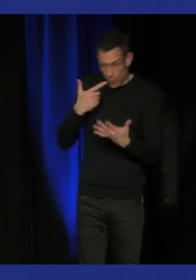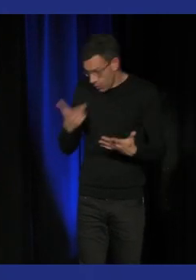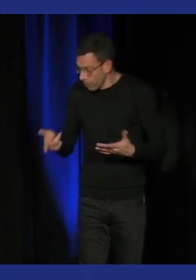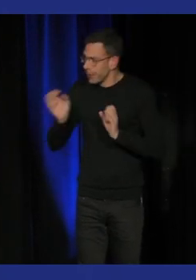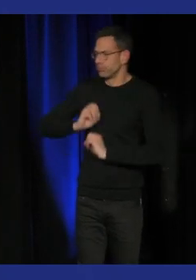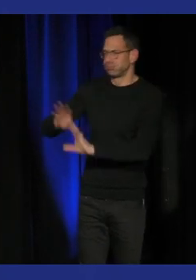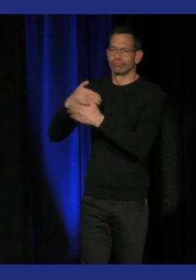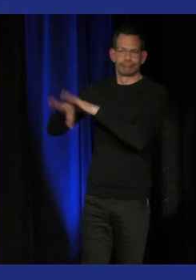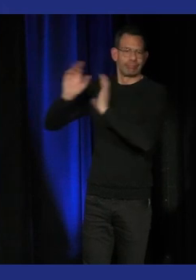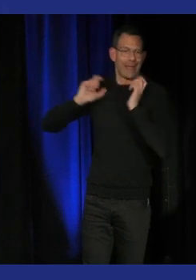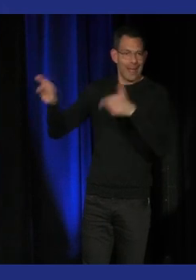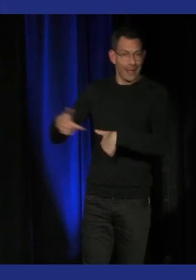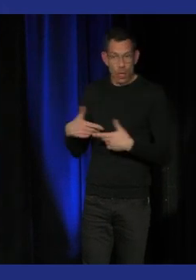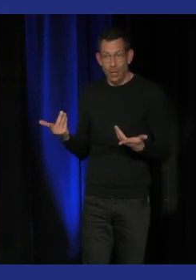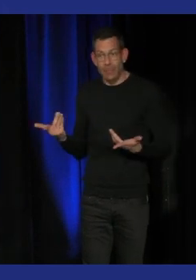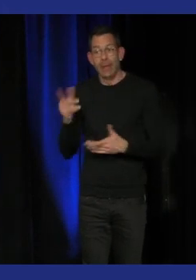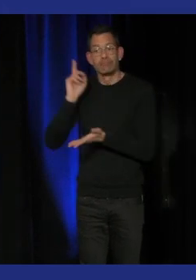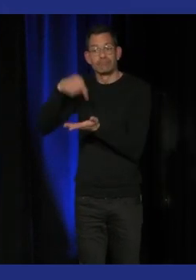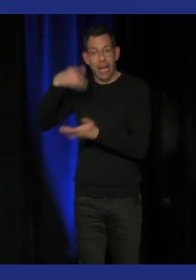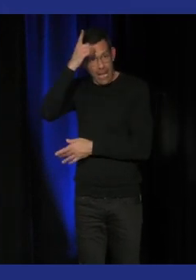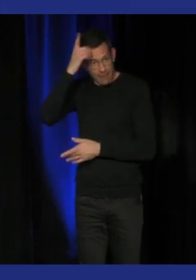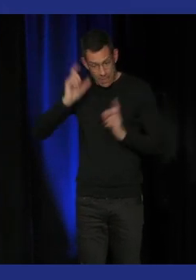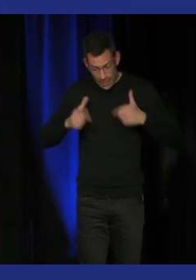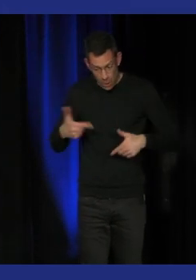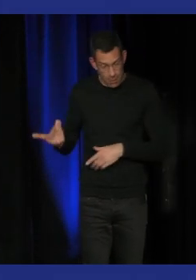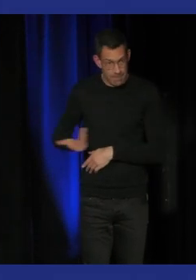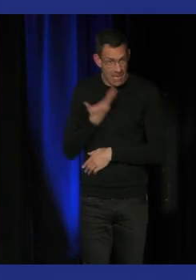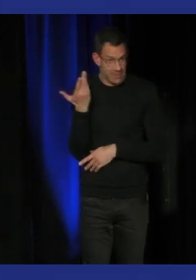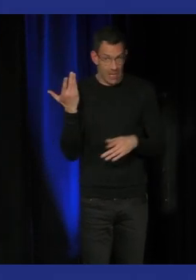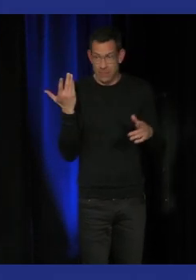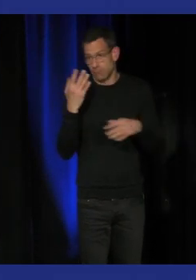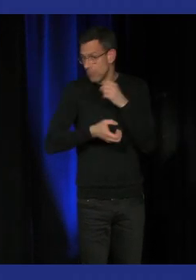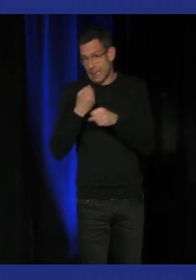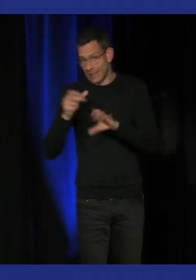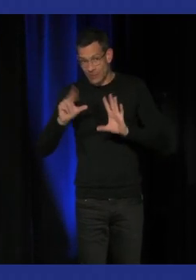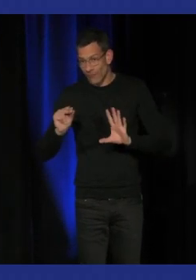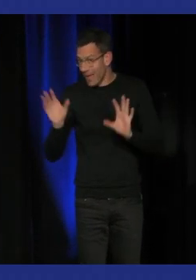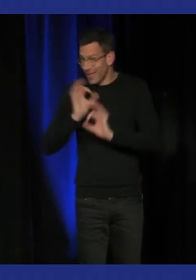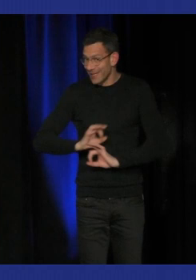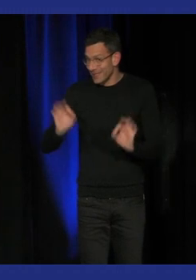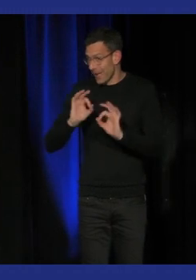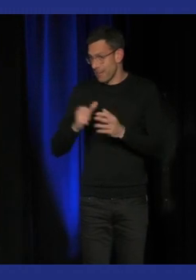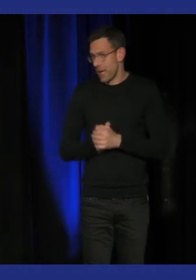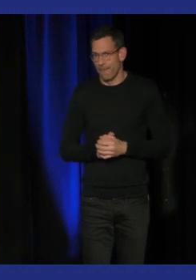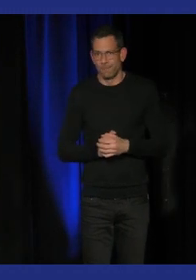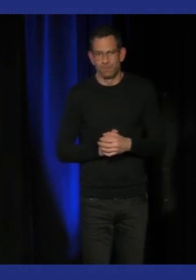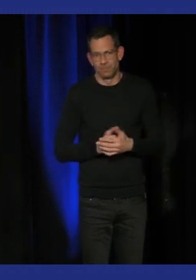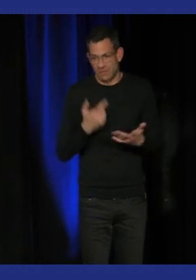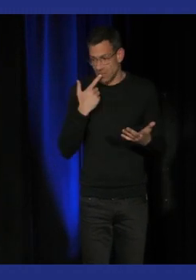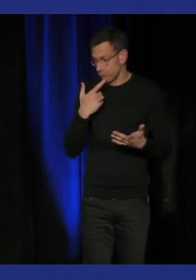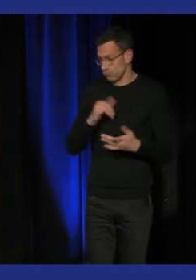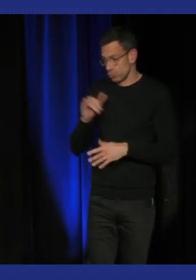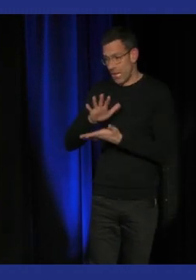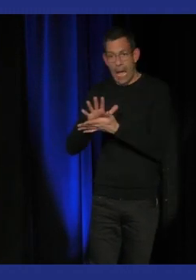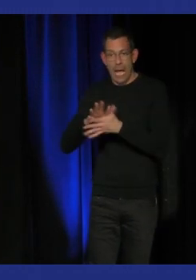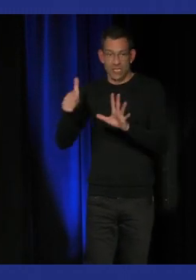l'école. Il n'y a pas l'école maternelle, ce n'était pas encore très développé dans les années 80. Il n'y avait pas de quita jusqu'à l'âge de 6 ans. Donc, c'est